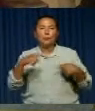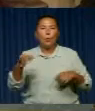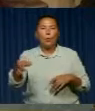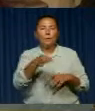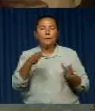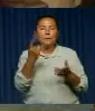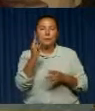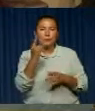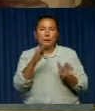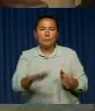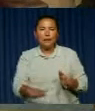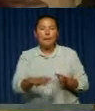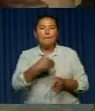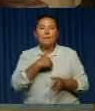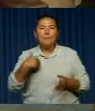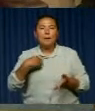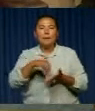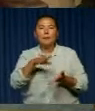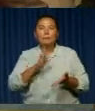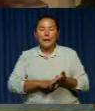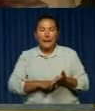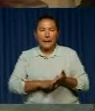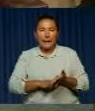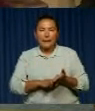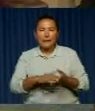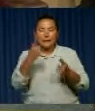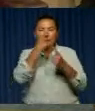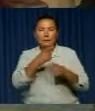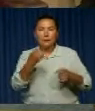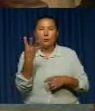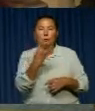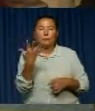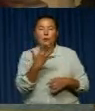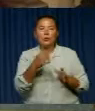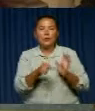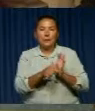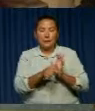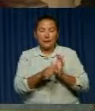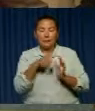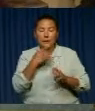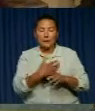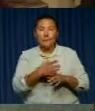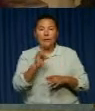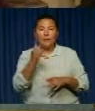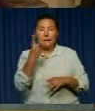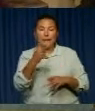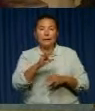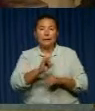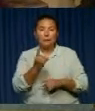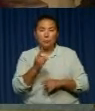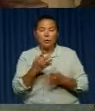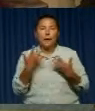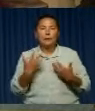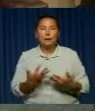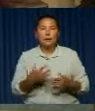кішкентай балалардан пневмония тіркелгендігі туралы айтып ескеріп жатыр. 4-5 жастағы екі бала 60% зақымданған фактісімен